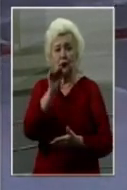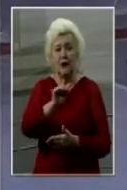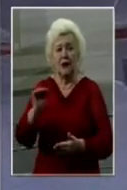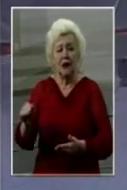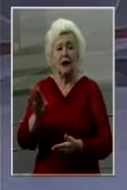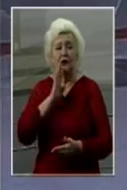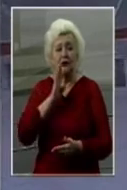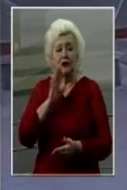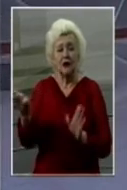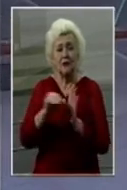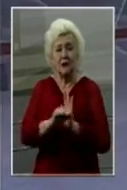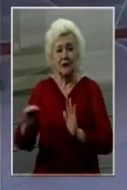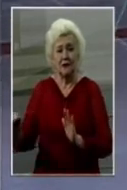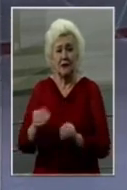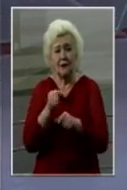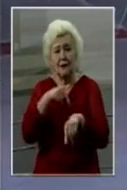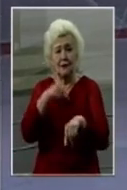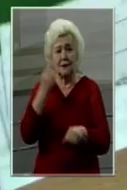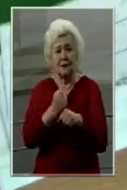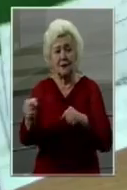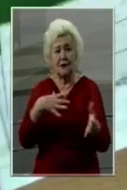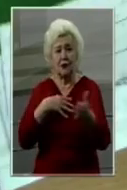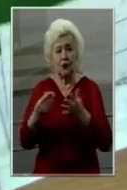зазнали насильства у своїх родинах.